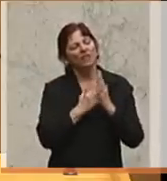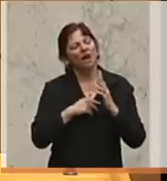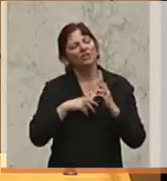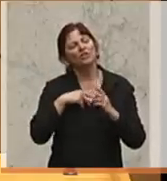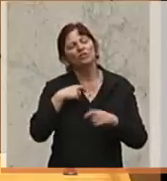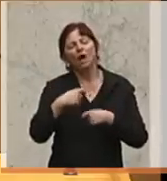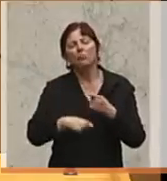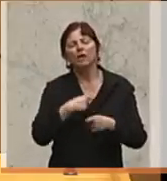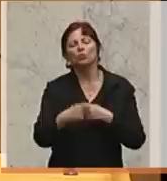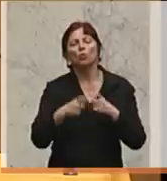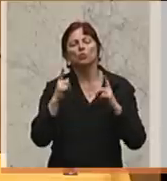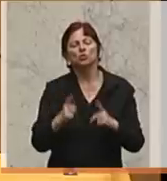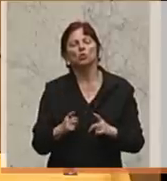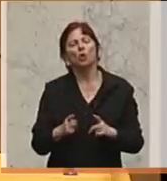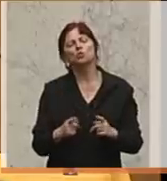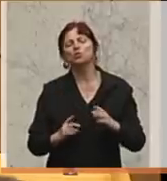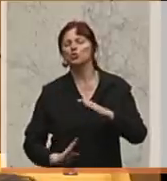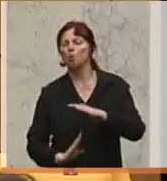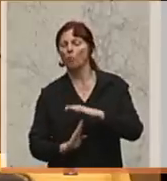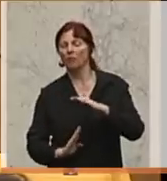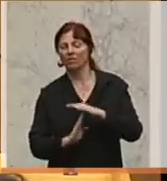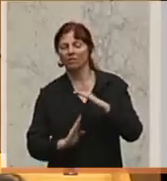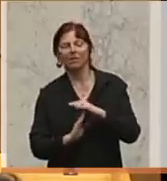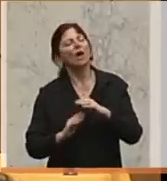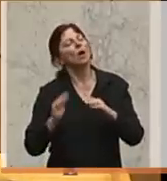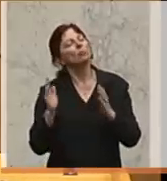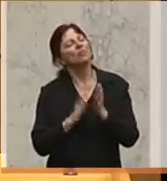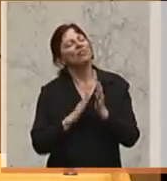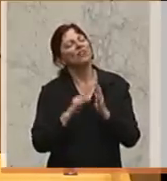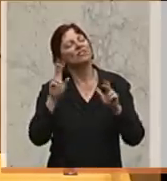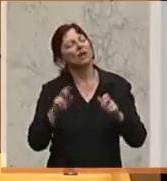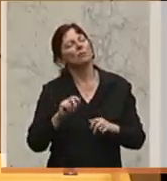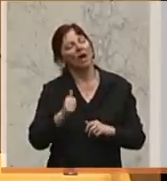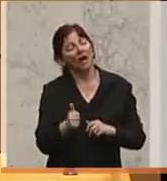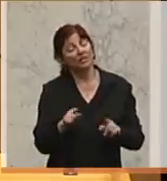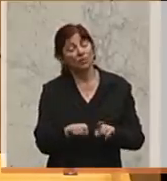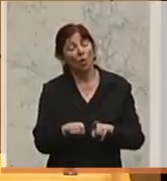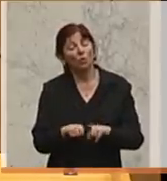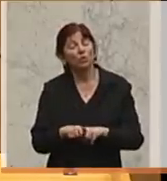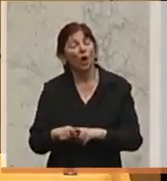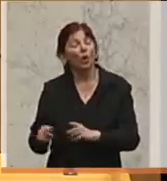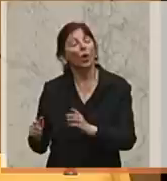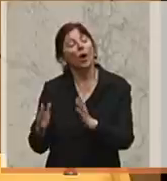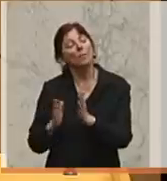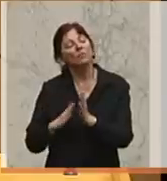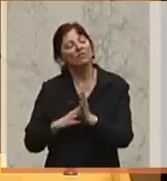gestoppt wird und die Datenverarbeitung zum Beweisthema 4 Regierungsinserate vorgezogen